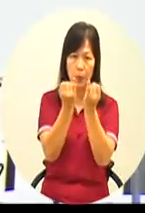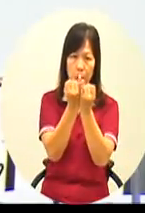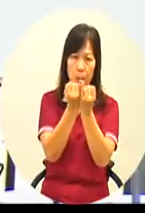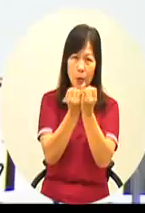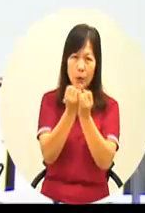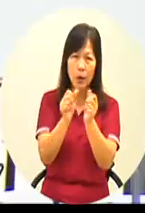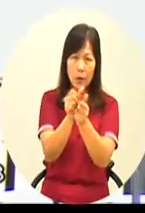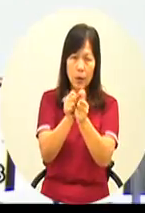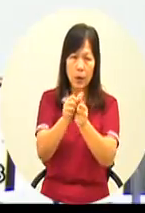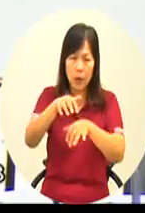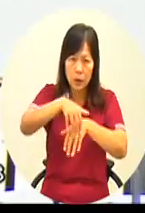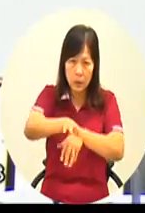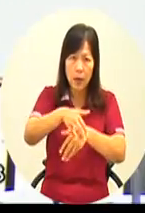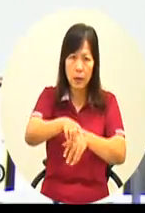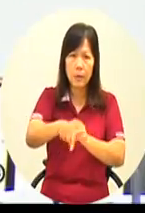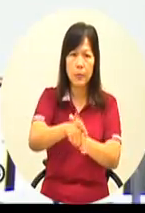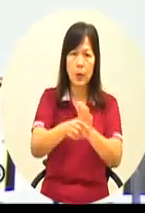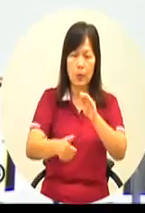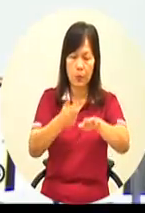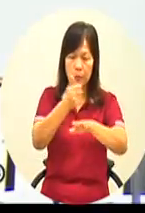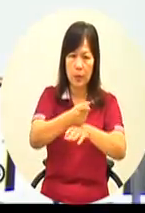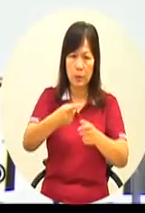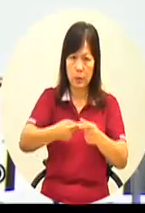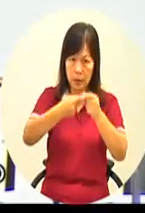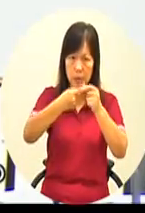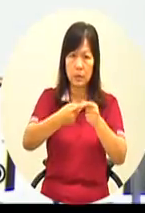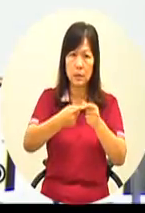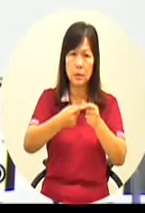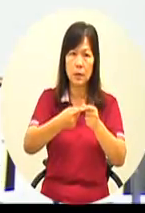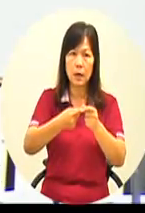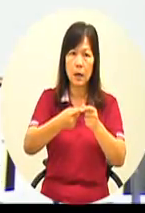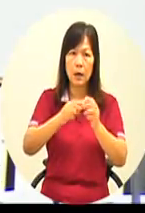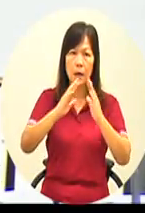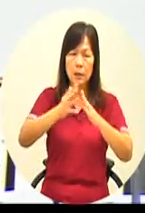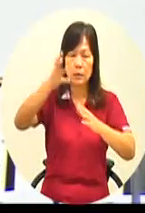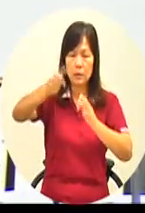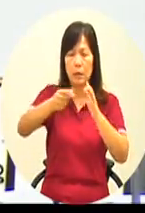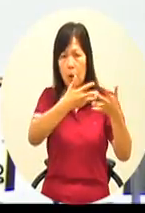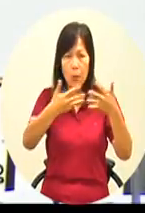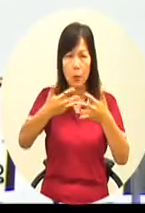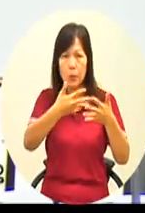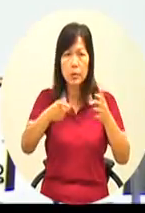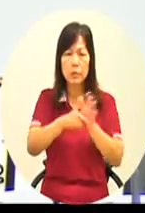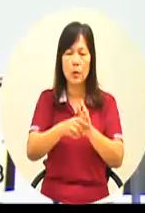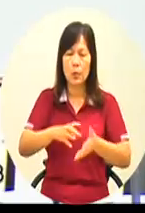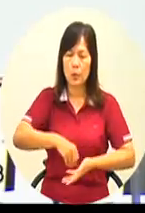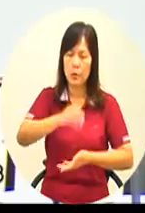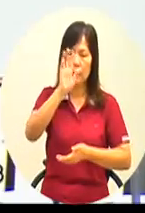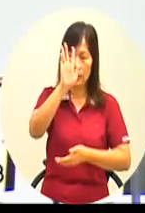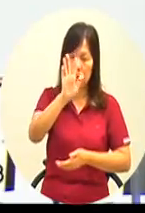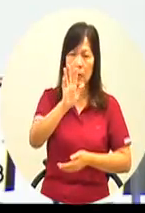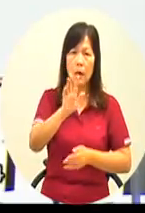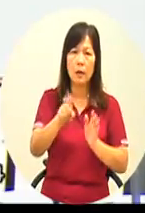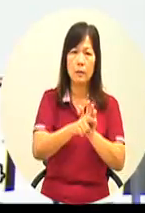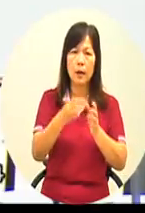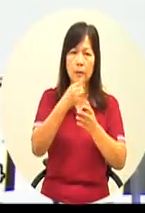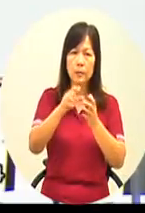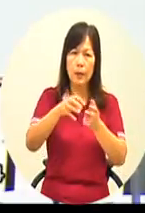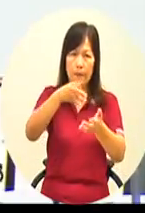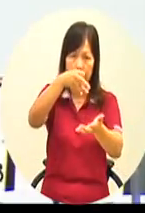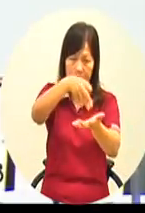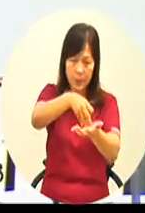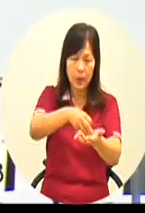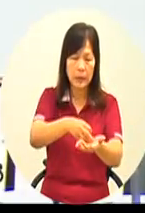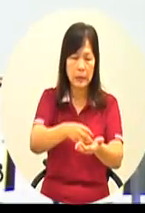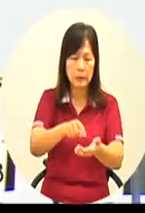想，在我当选议员的第一次的市长总质询哦，我提出了一个伴侣登记一个想